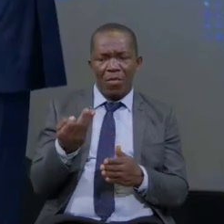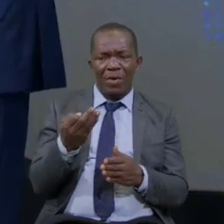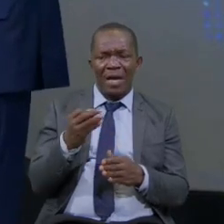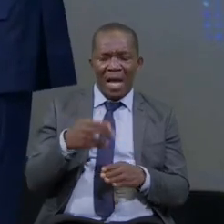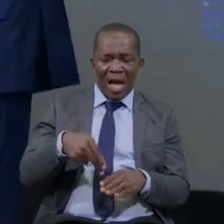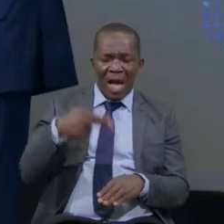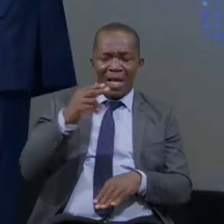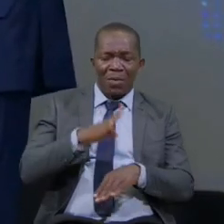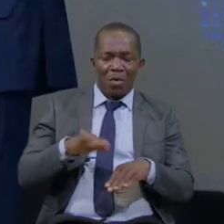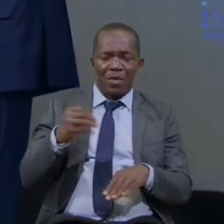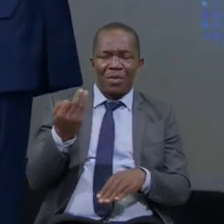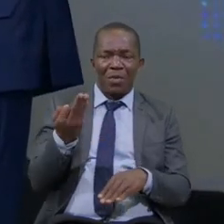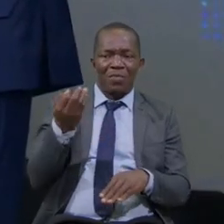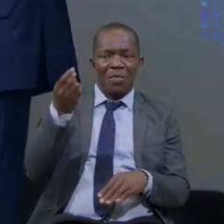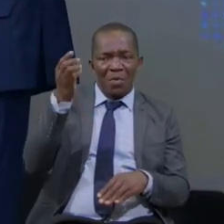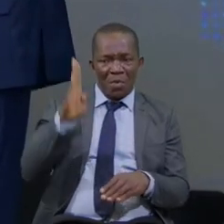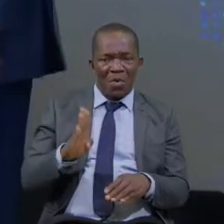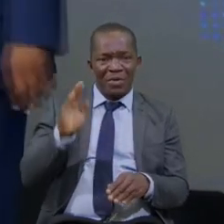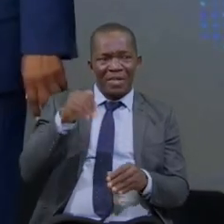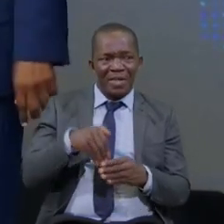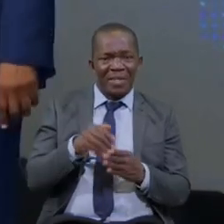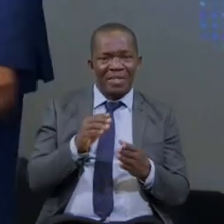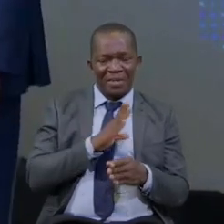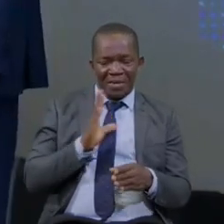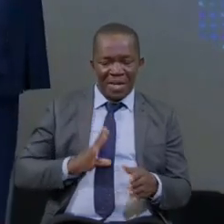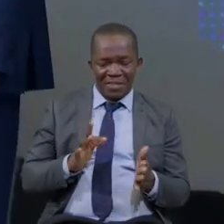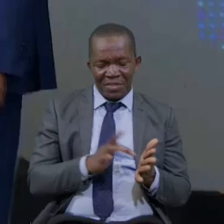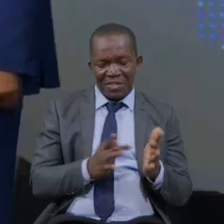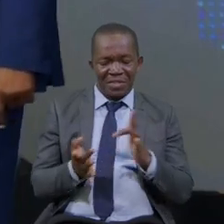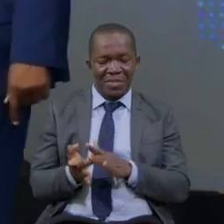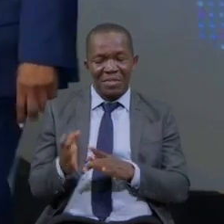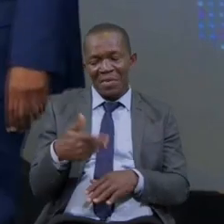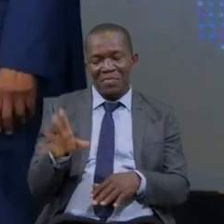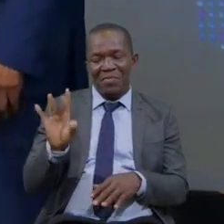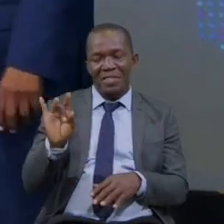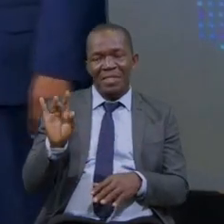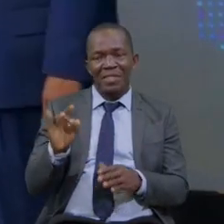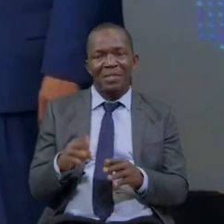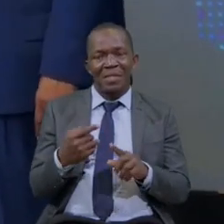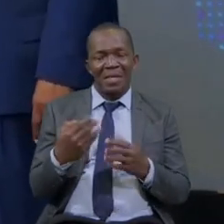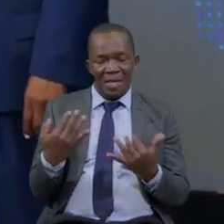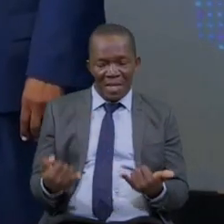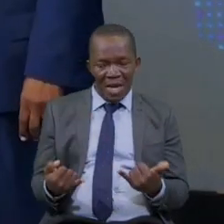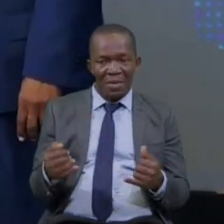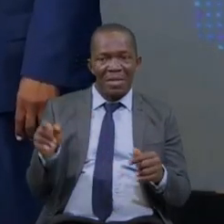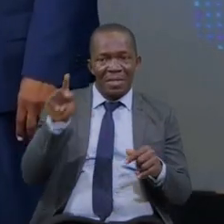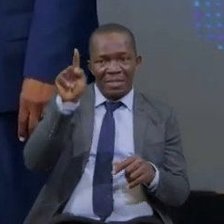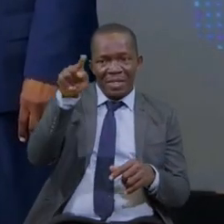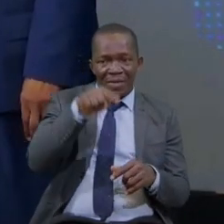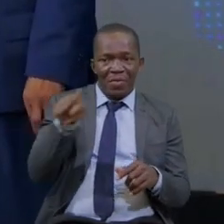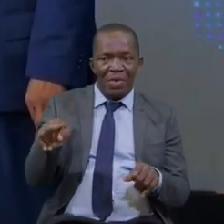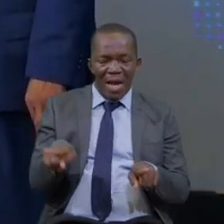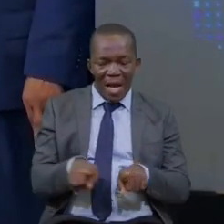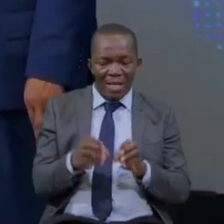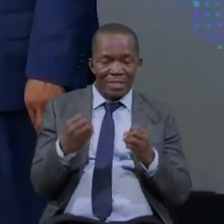En Jésus-Christ. Verset 15. Et dit, pour ceux qui veulent être